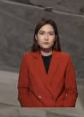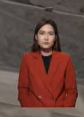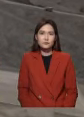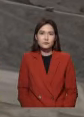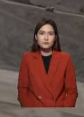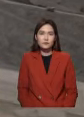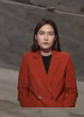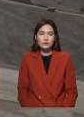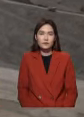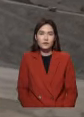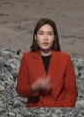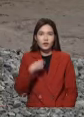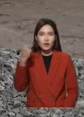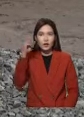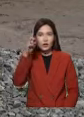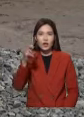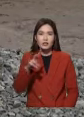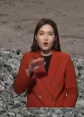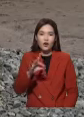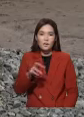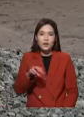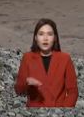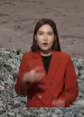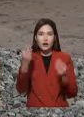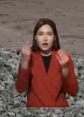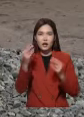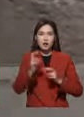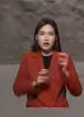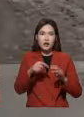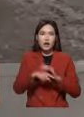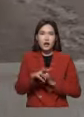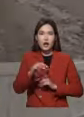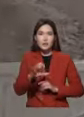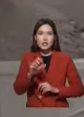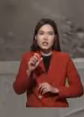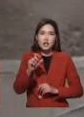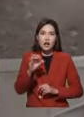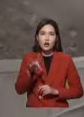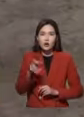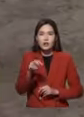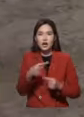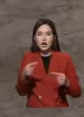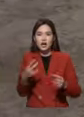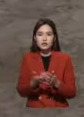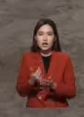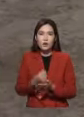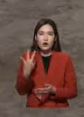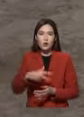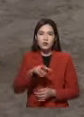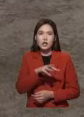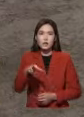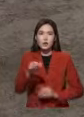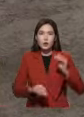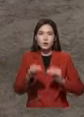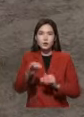Бозшакөл кен байыту комбинаты еліміздегі ірі кәсіпорындардың бірі. Мұнда мыс ашық әдіспен алынады. Жылдық қуаттылығы 30 миллион тоннаға